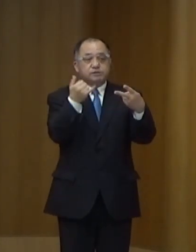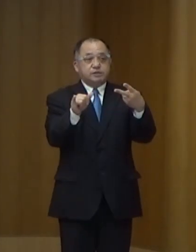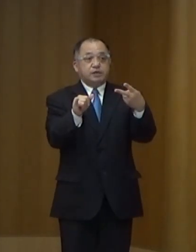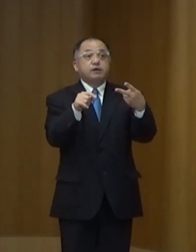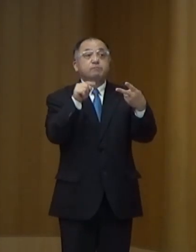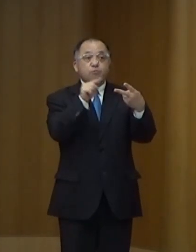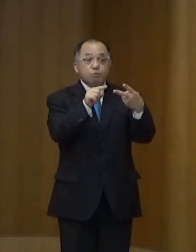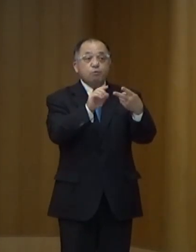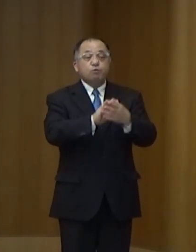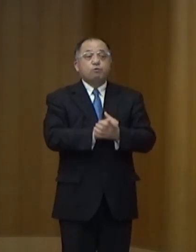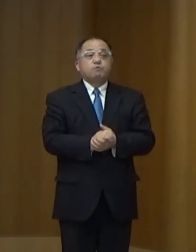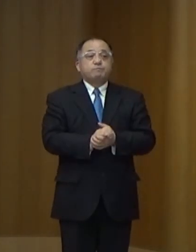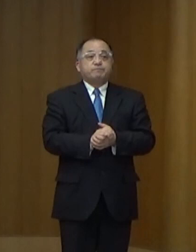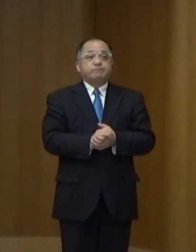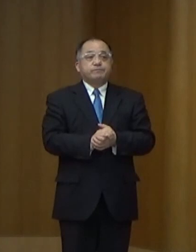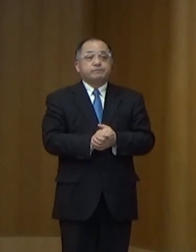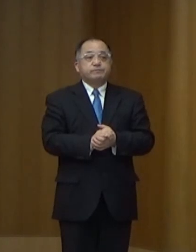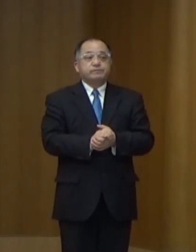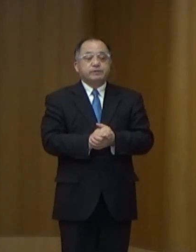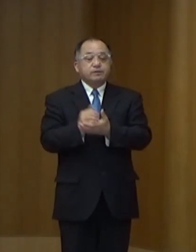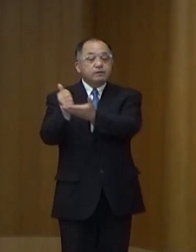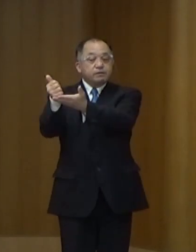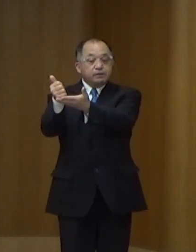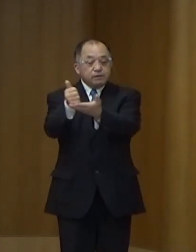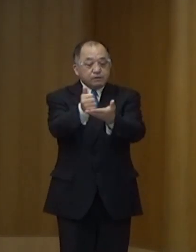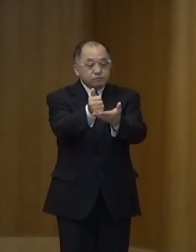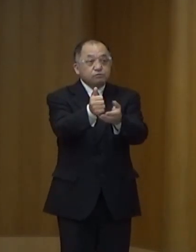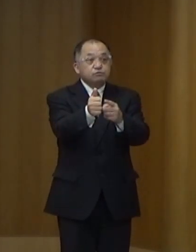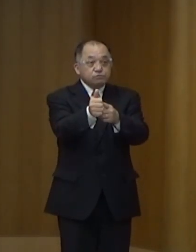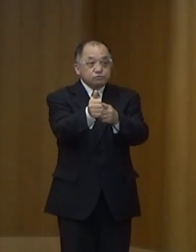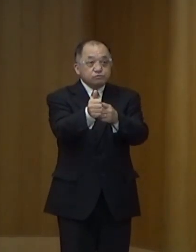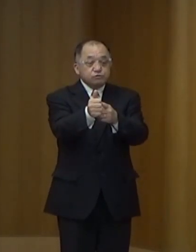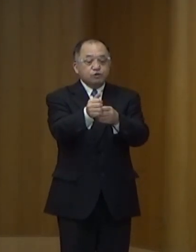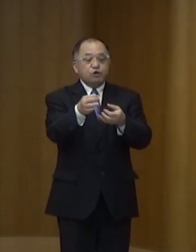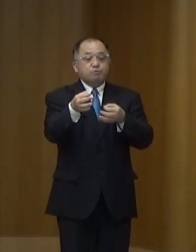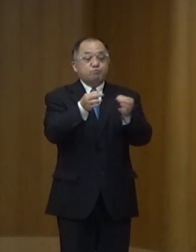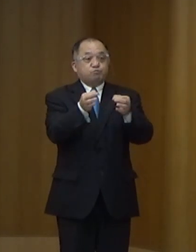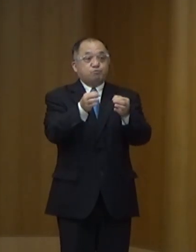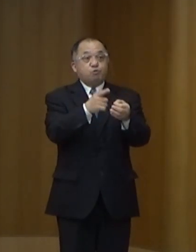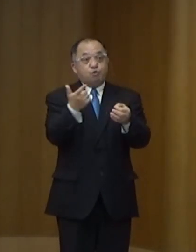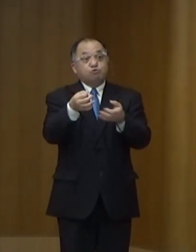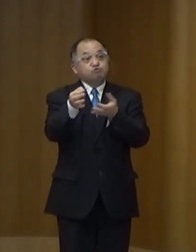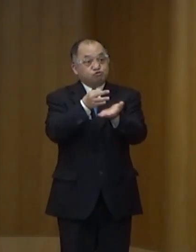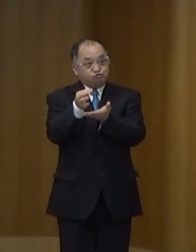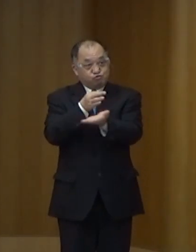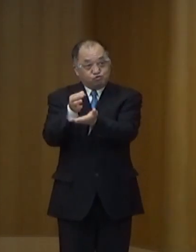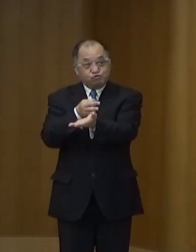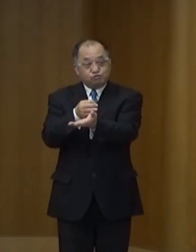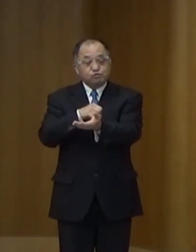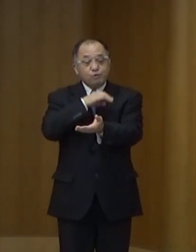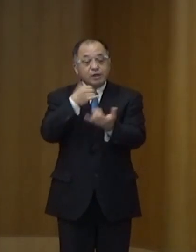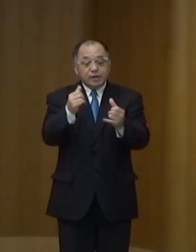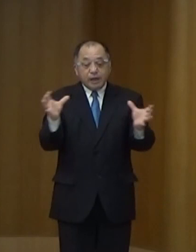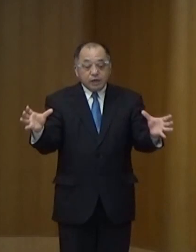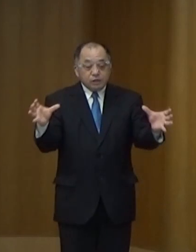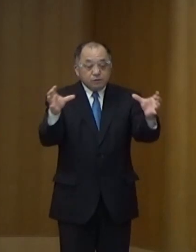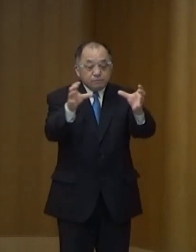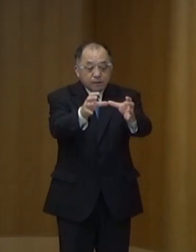などにおいて接客を伴う物販など、高齢者などが集まる